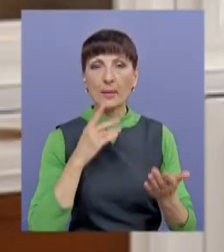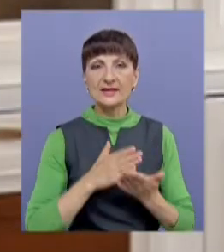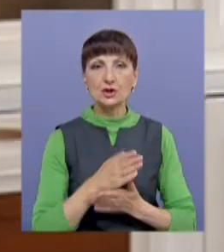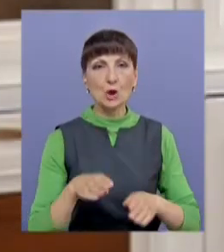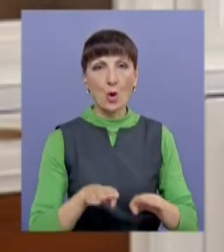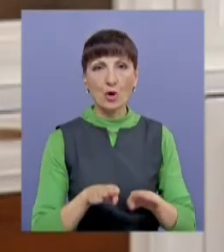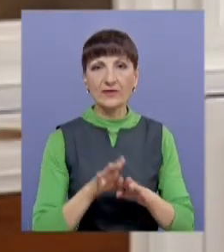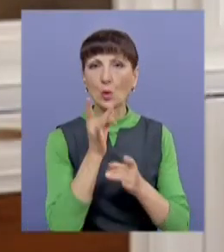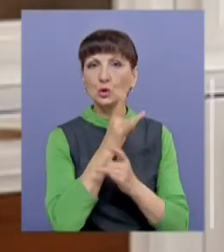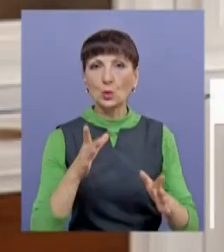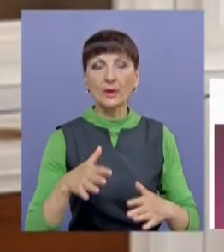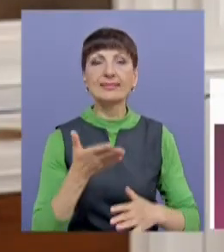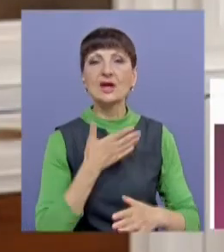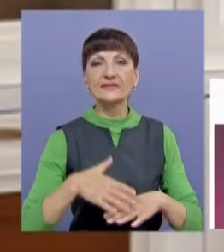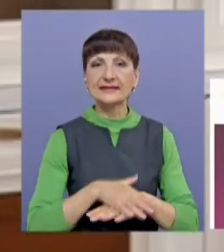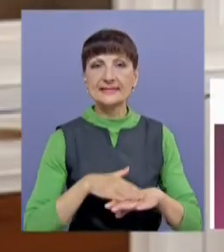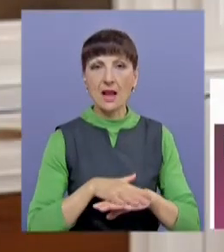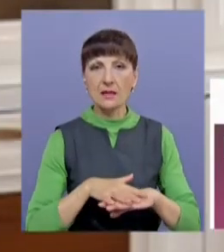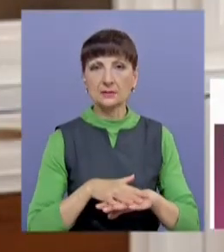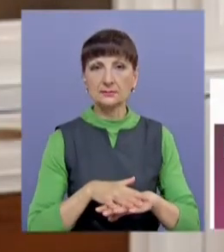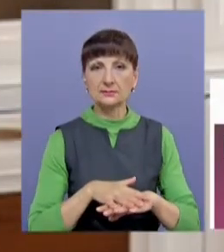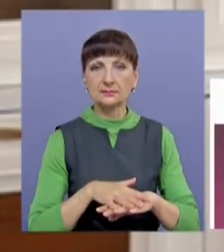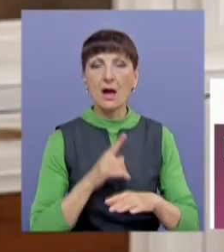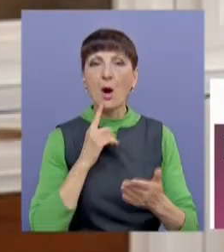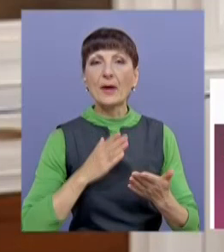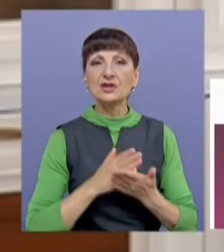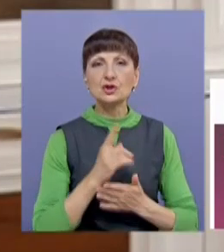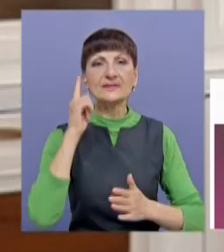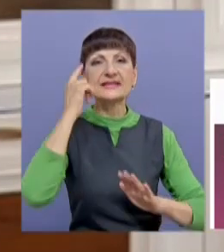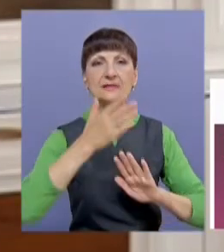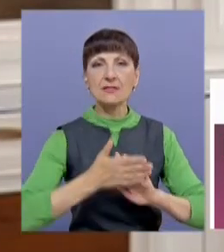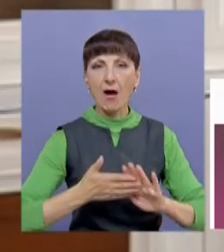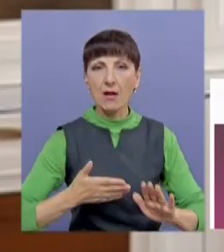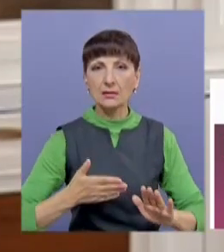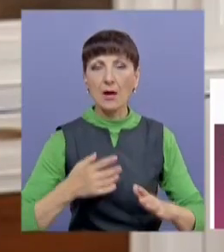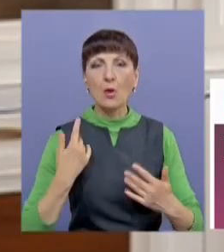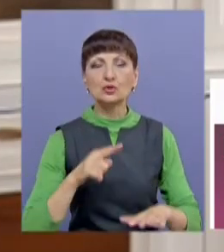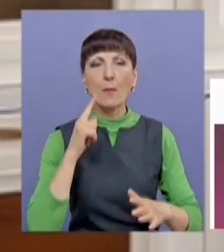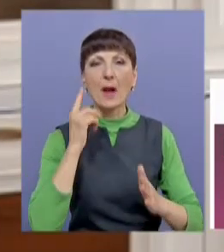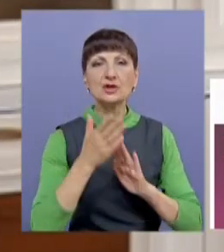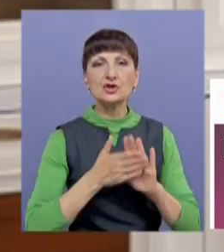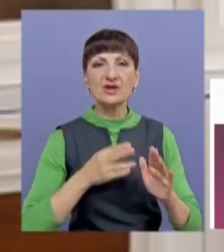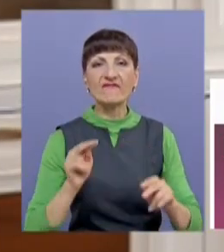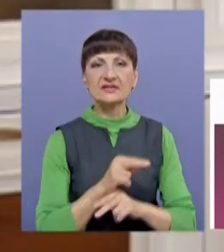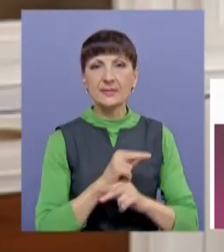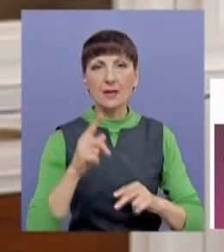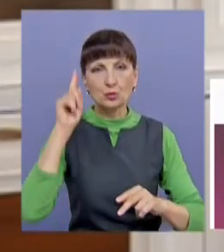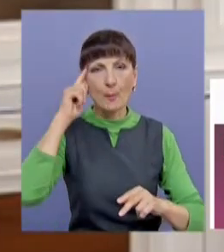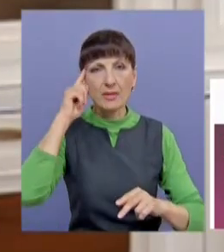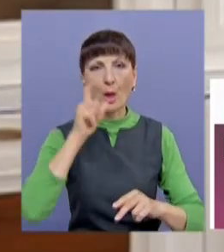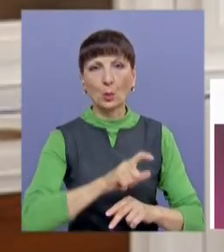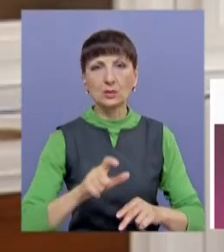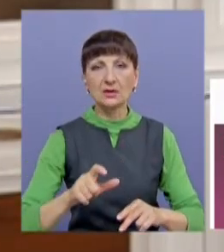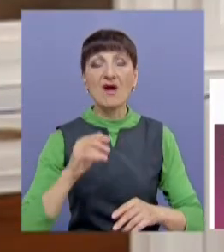уровень культуры нашего населения, политического сознания, политического воспитания, скажем, и так далее. Это говорит о том,